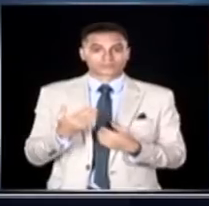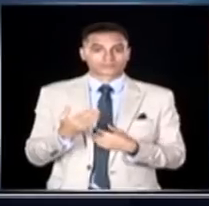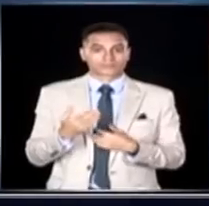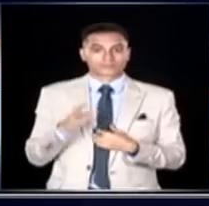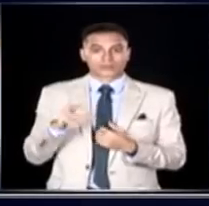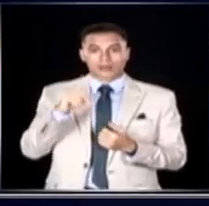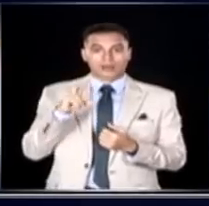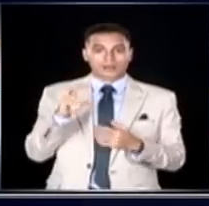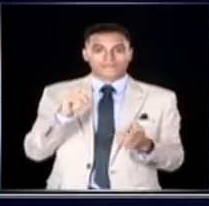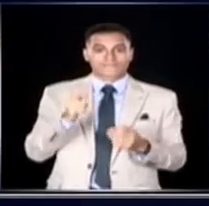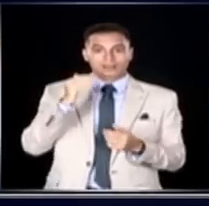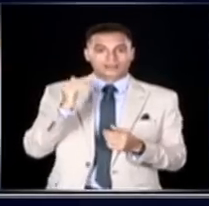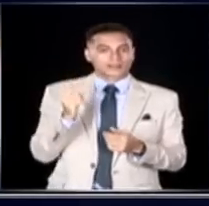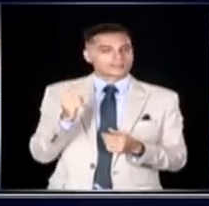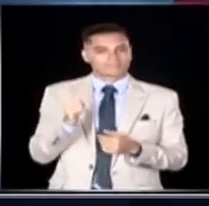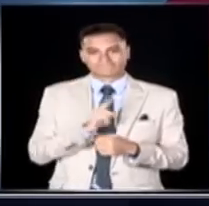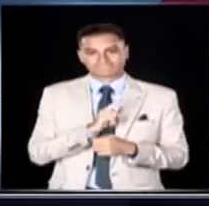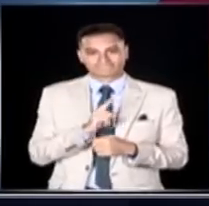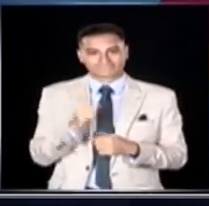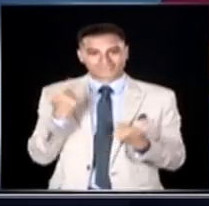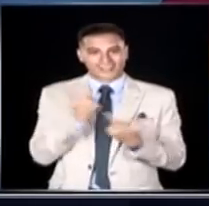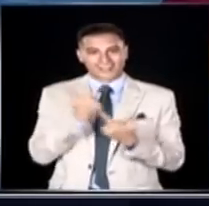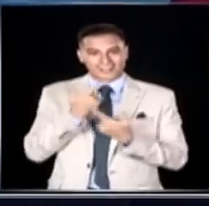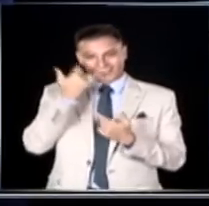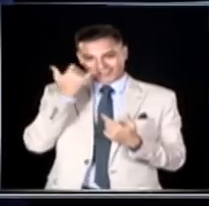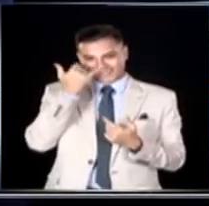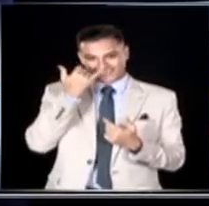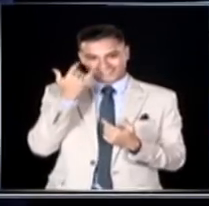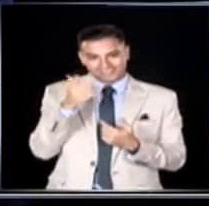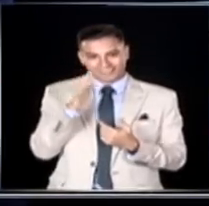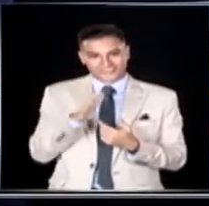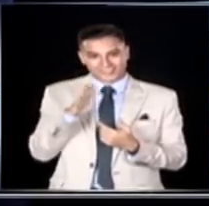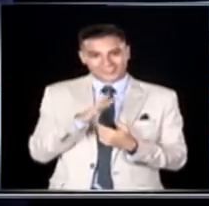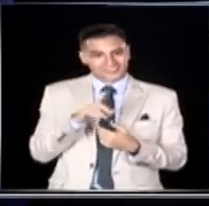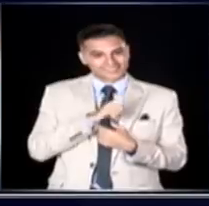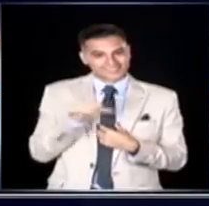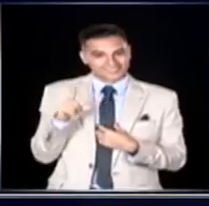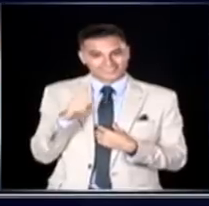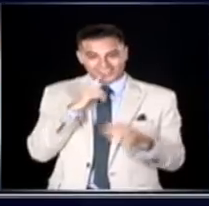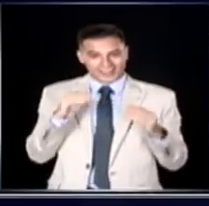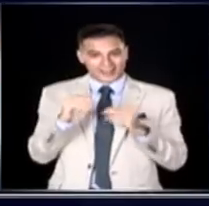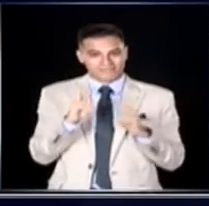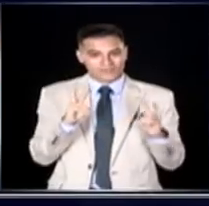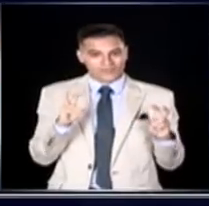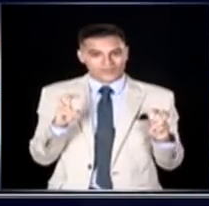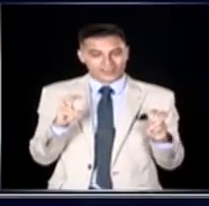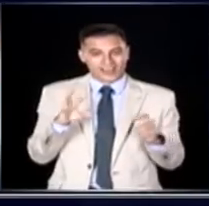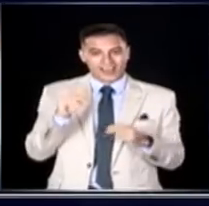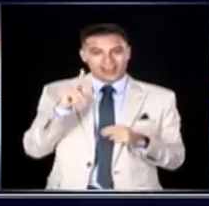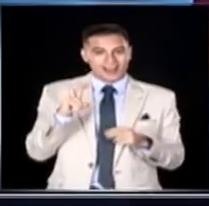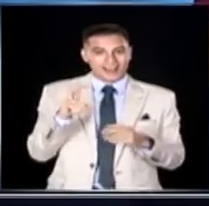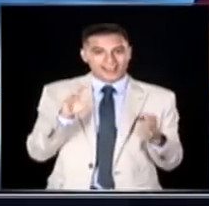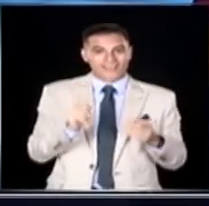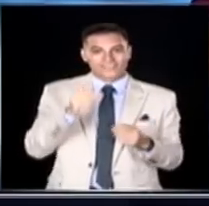هلا فاخر. هلا فاخر. بص محمد أمجد عمل ازاي من شوه، ما تتكلمش. هلا فاخر